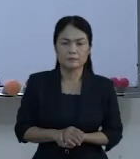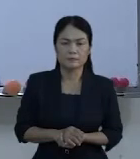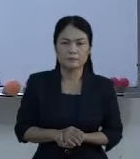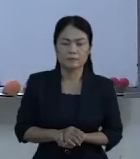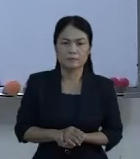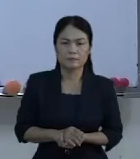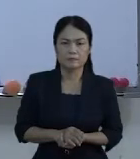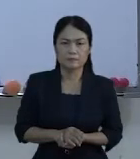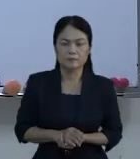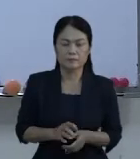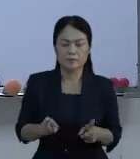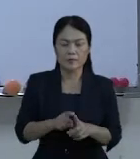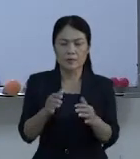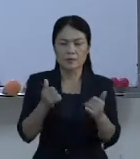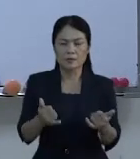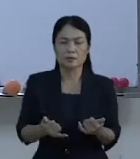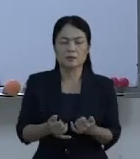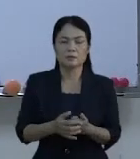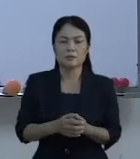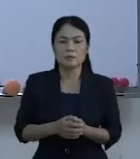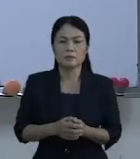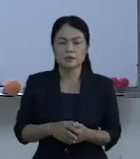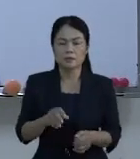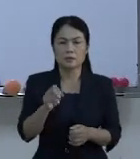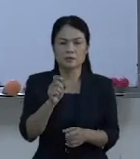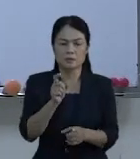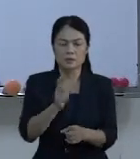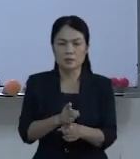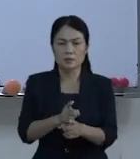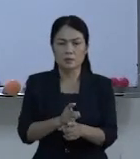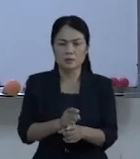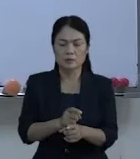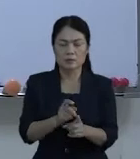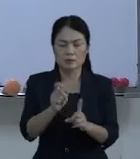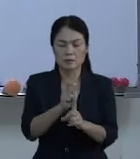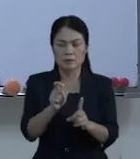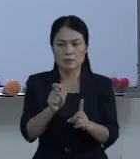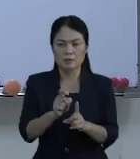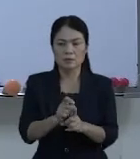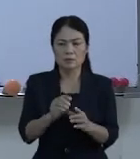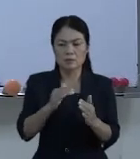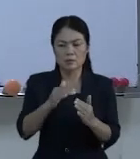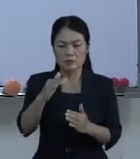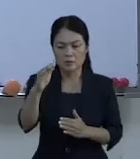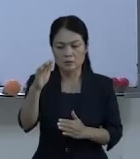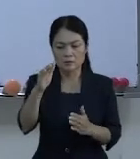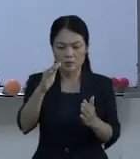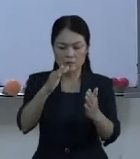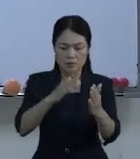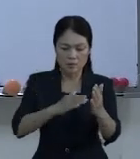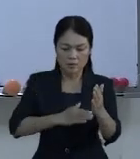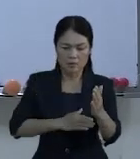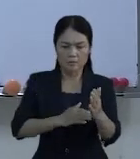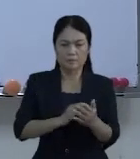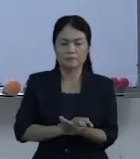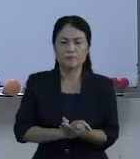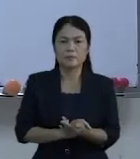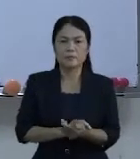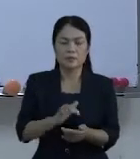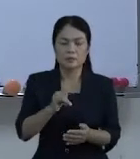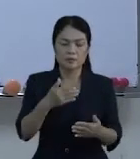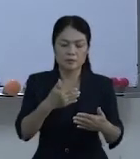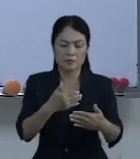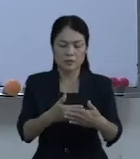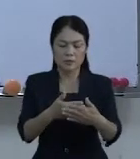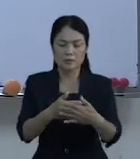và đôi nỉ trữ bằng cột lái rư cọ bằng cột chọc bà bờ viên là chết